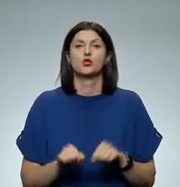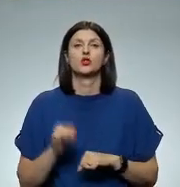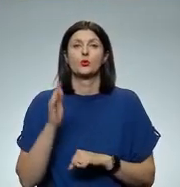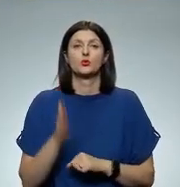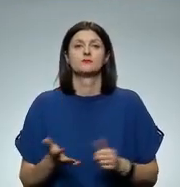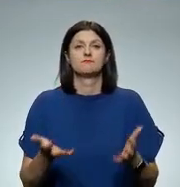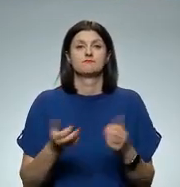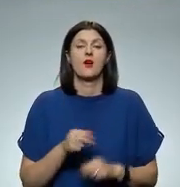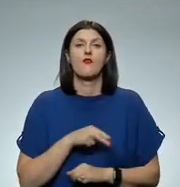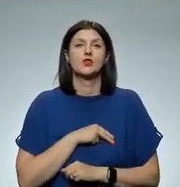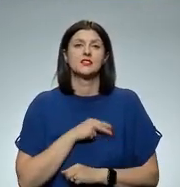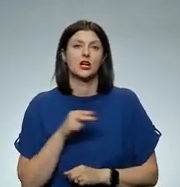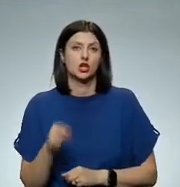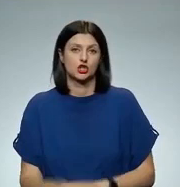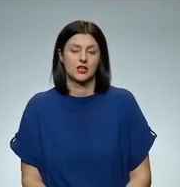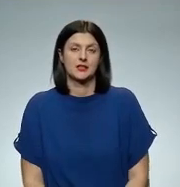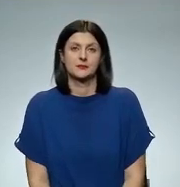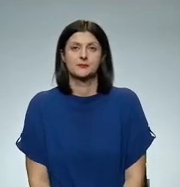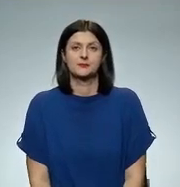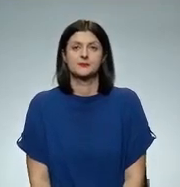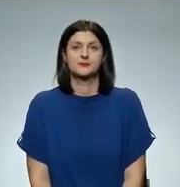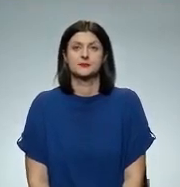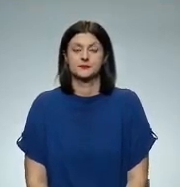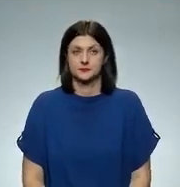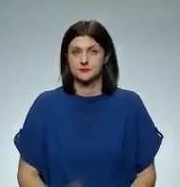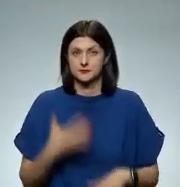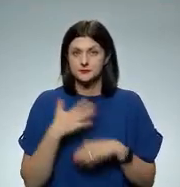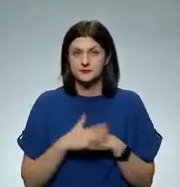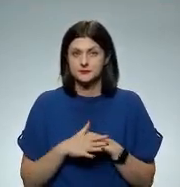получить вознаграждение. Вот понимаете?